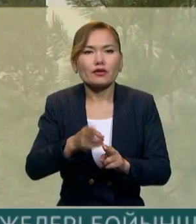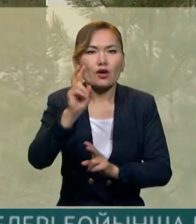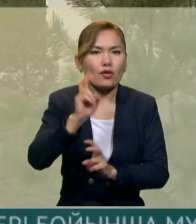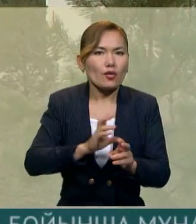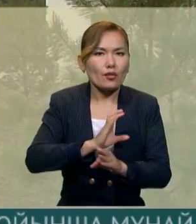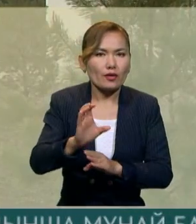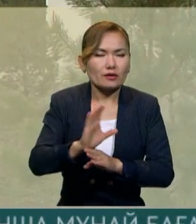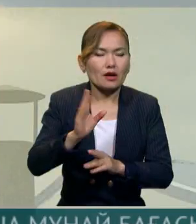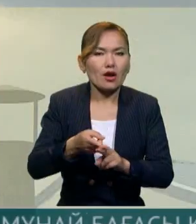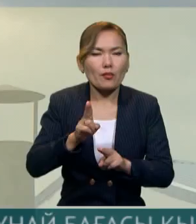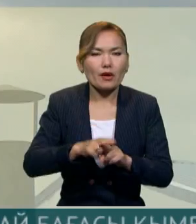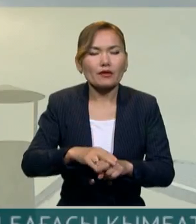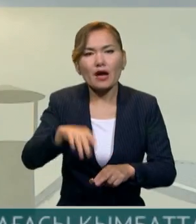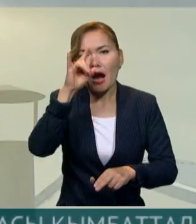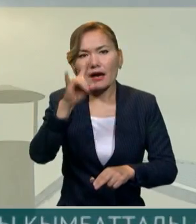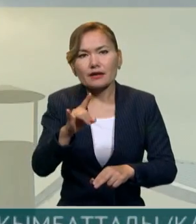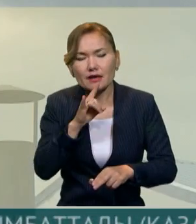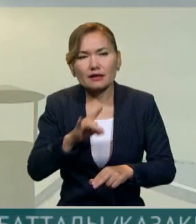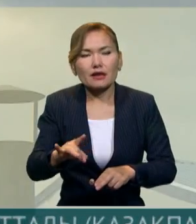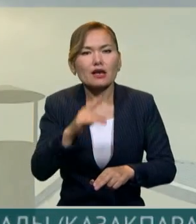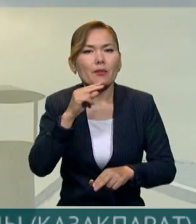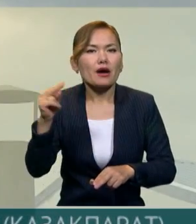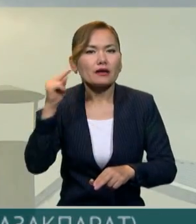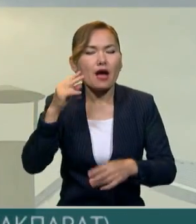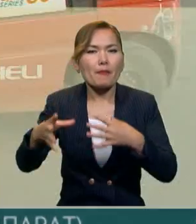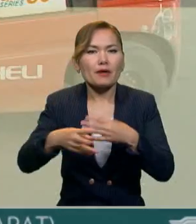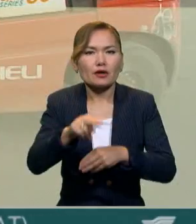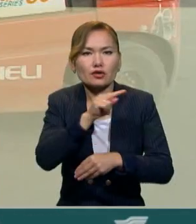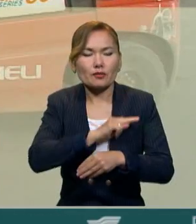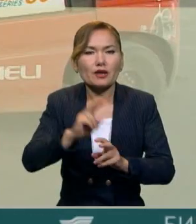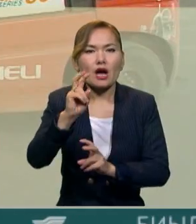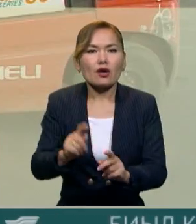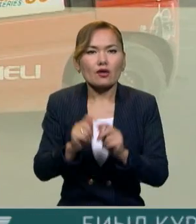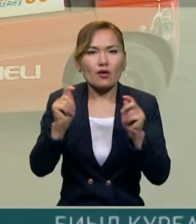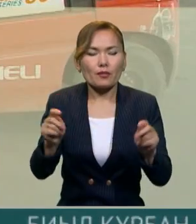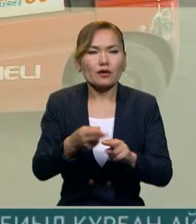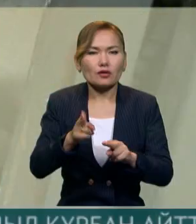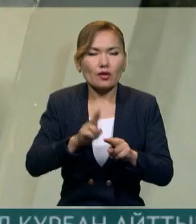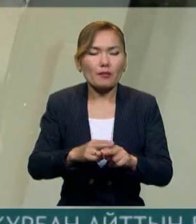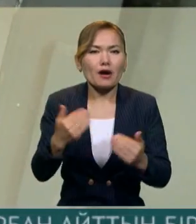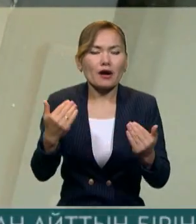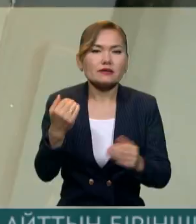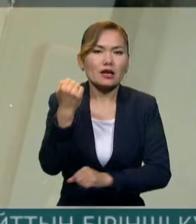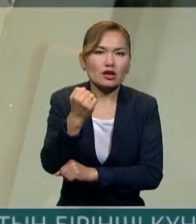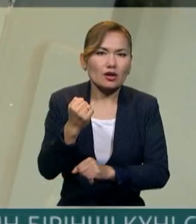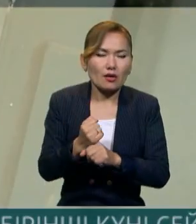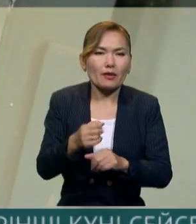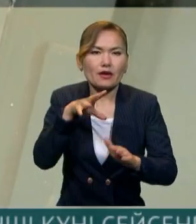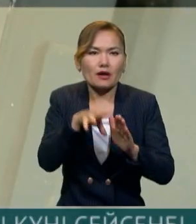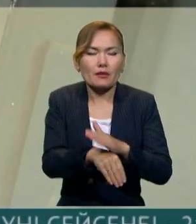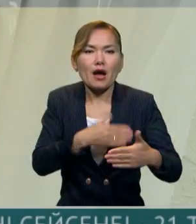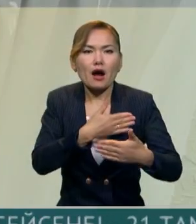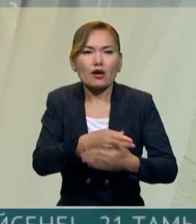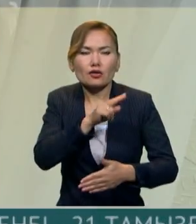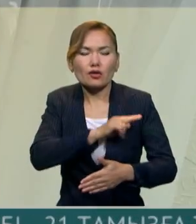Айта кетейік, Тайыншамай Қазақстан мен Қытайдың бірлескен жобасы. Зауыт өзіне қажетті шикізатты жергілікті шаруалардан сатып алады. Кәсіпорын